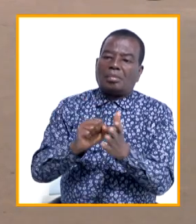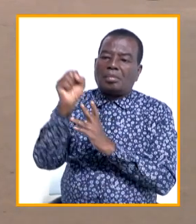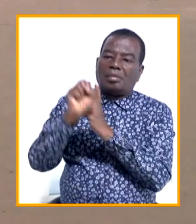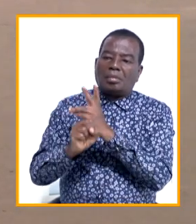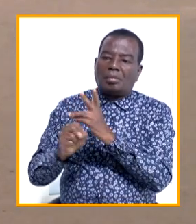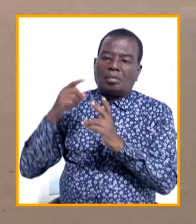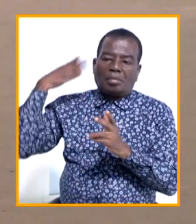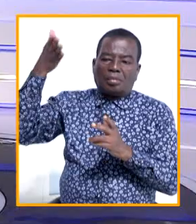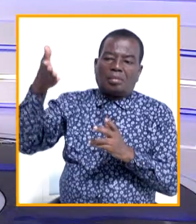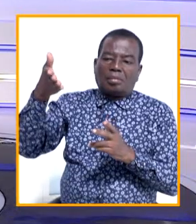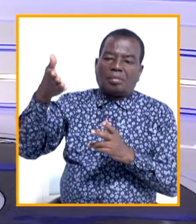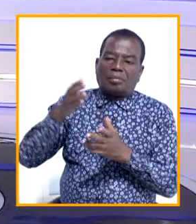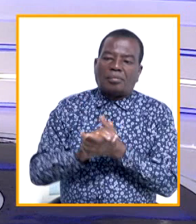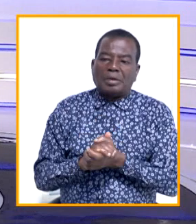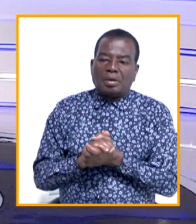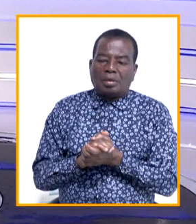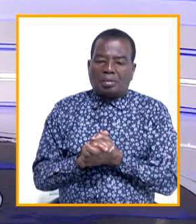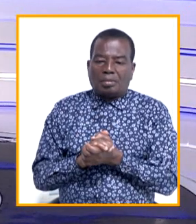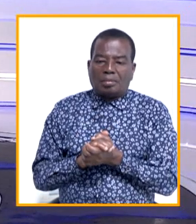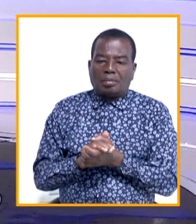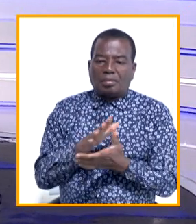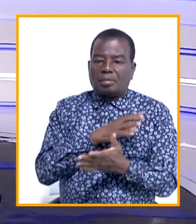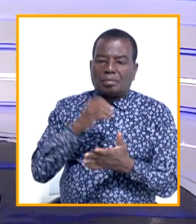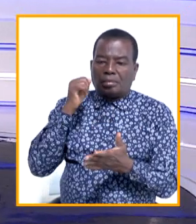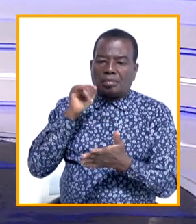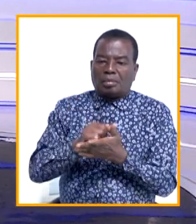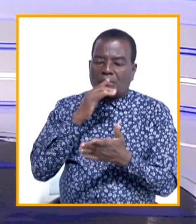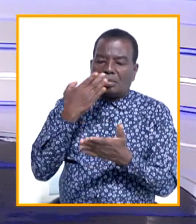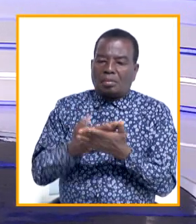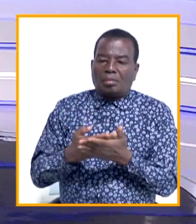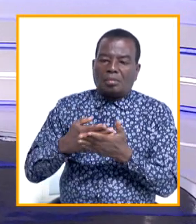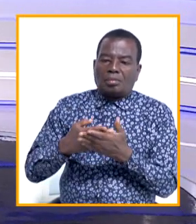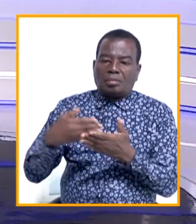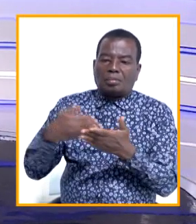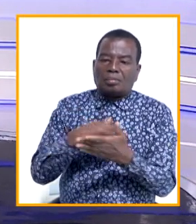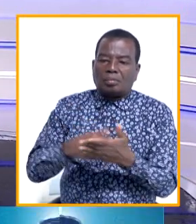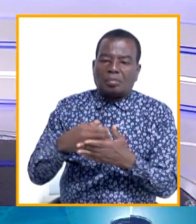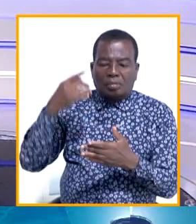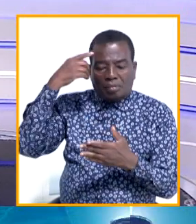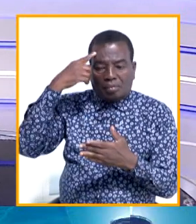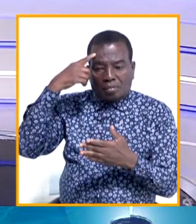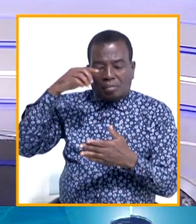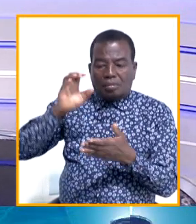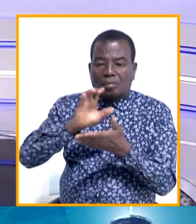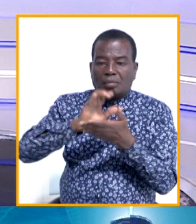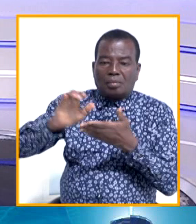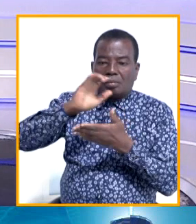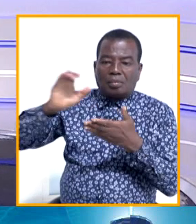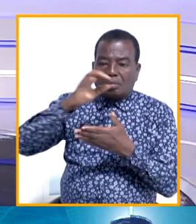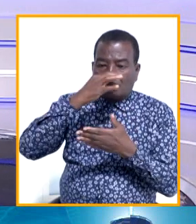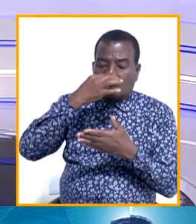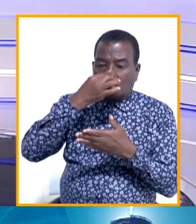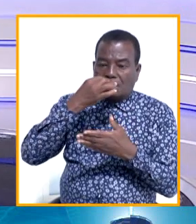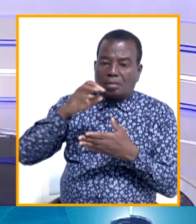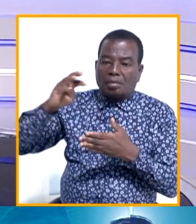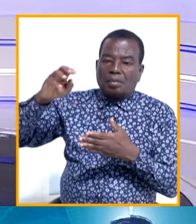septembre prochain et cette bonne nouvelle pour le département de Madinani le collège moderne de cocoun